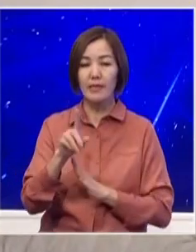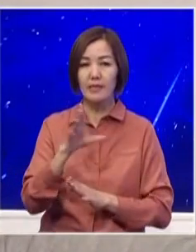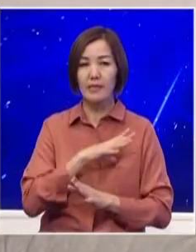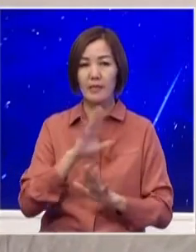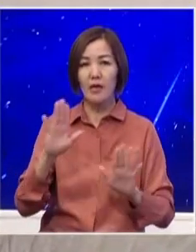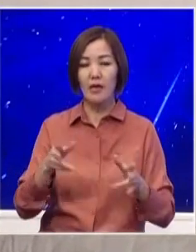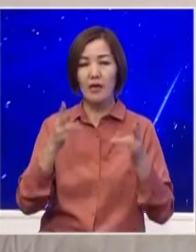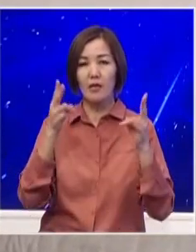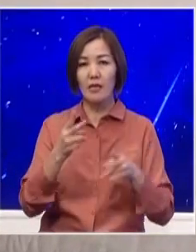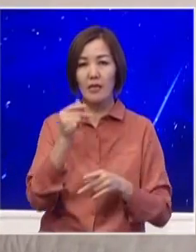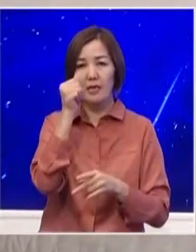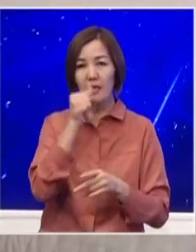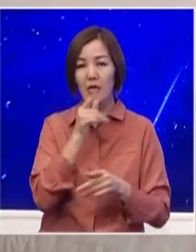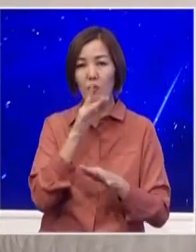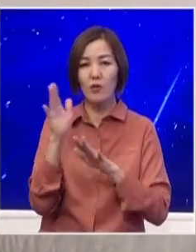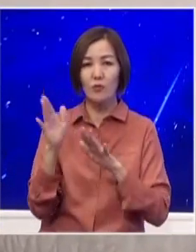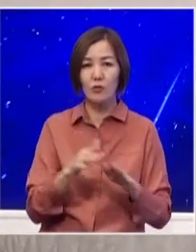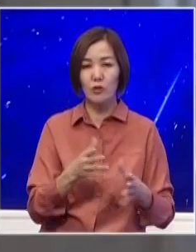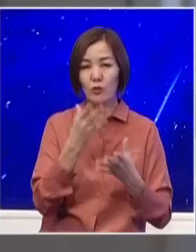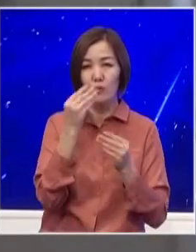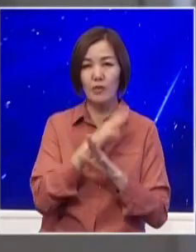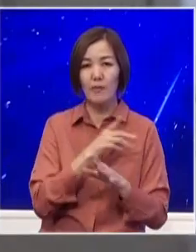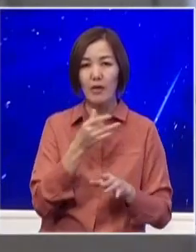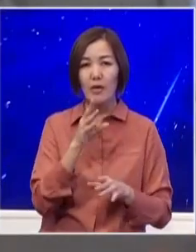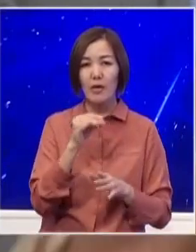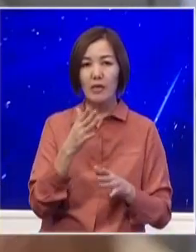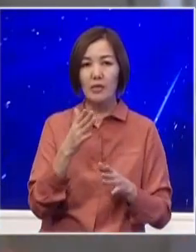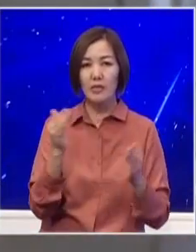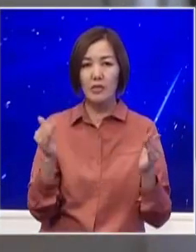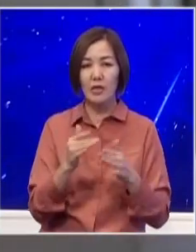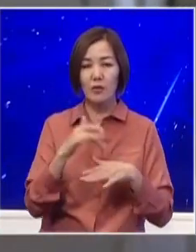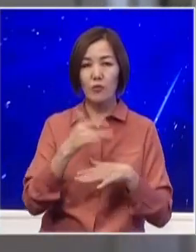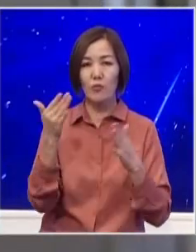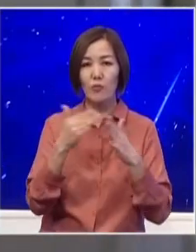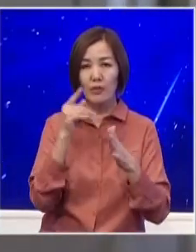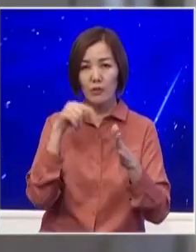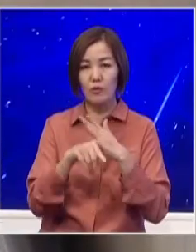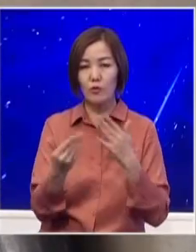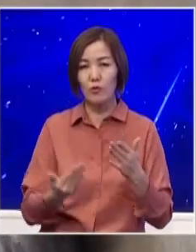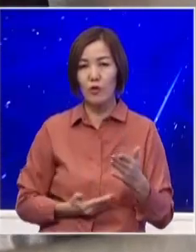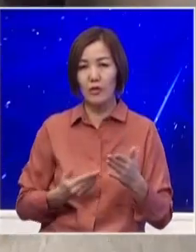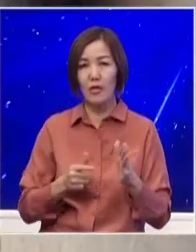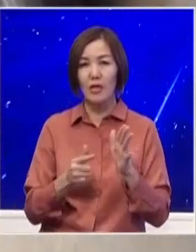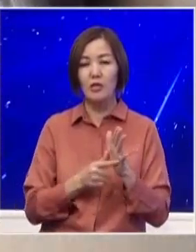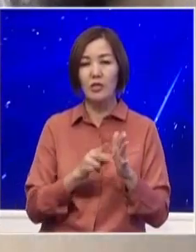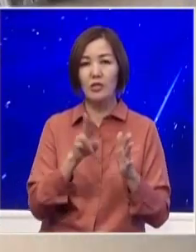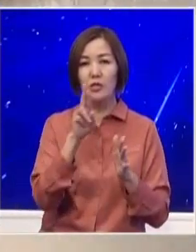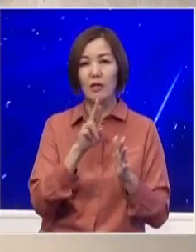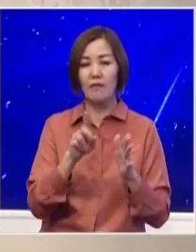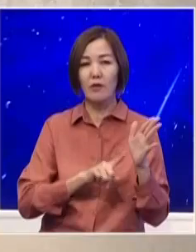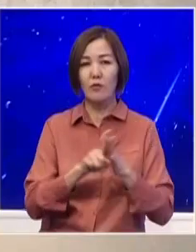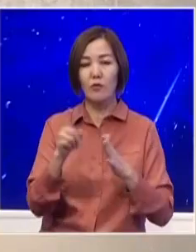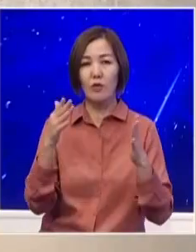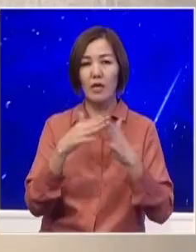қайғылы оқиғаны 2 ай өтсе де ұмыта алмайды. Ол ғарышкер шағын ауданындағы көп қабатты үйлерінің бірінде тұрады. 7 қаңтар күні үйдің